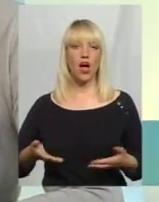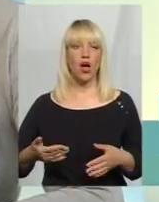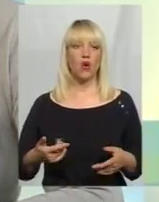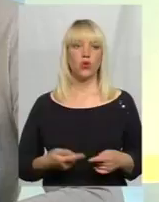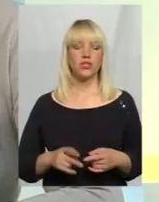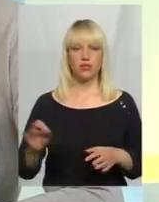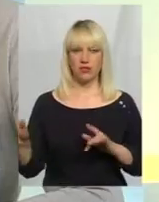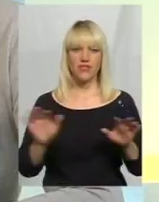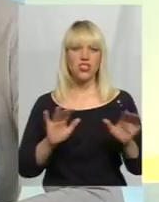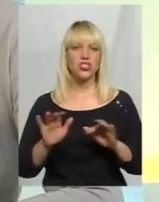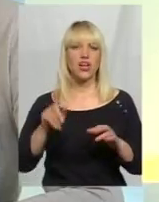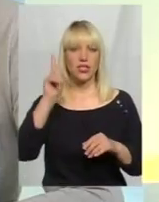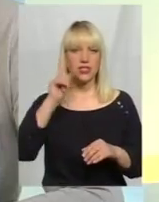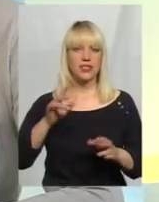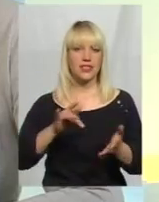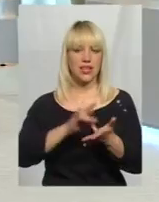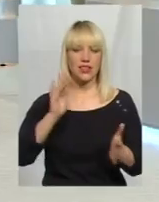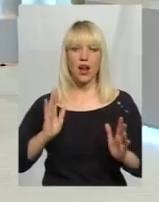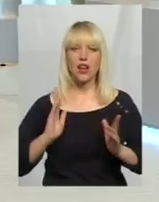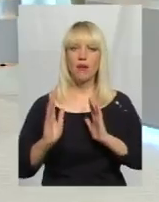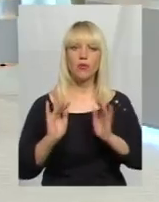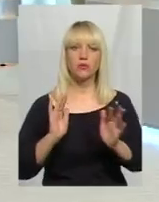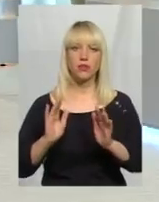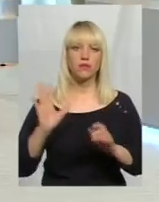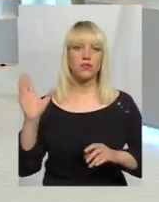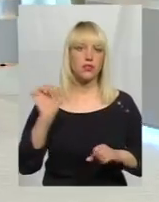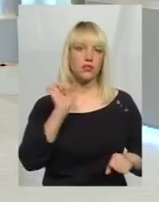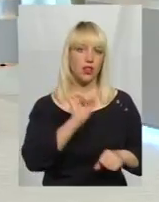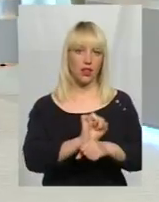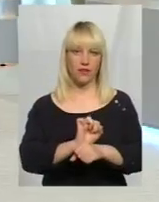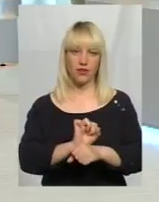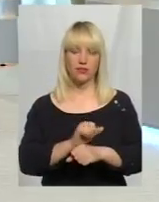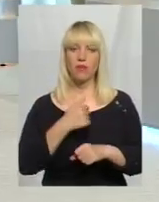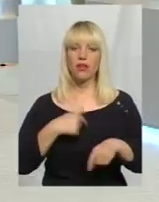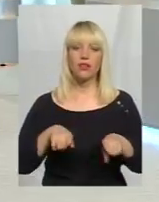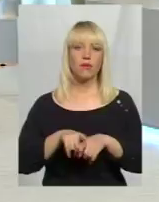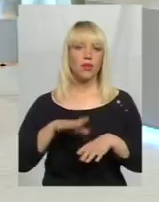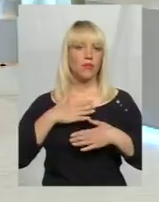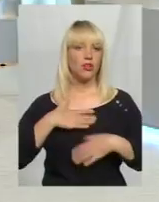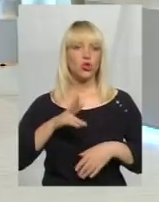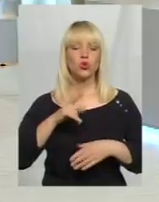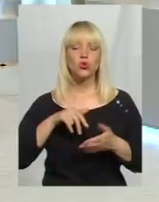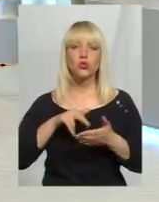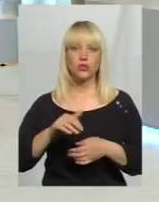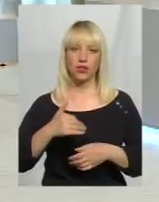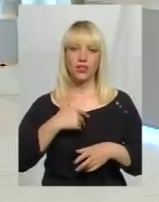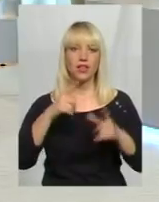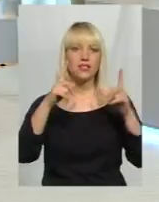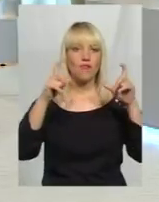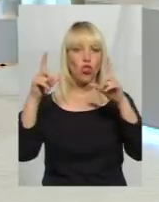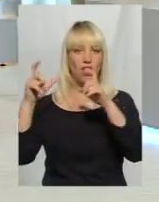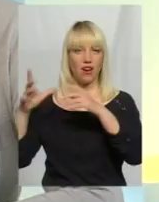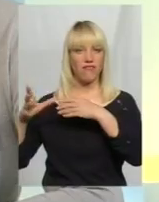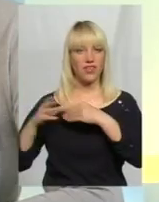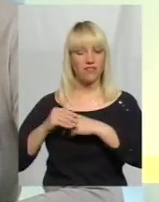движение в Париже, центральный проспект, движение остановилось. Мне было настолько приятно, что каждый, кто шел, хотел сфотографироваться именно с